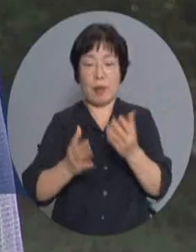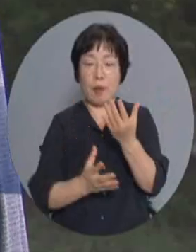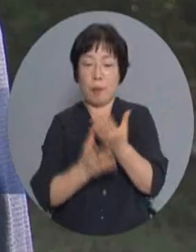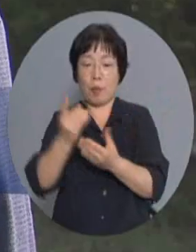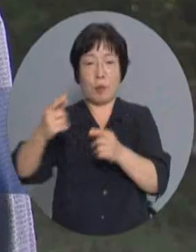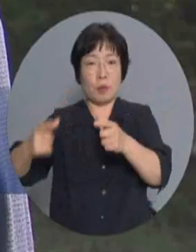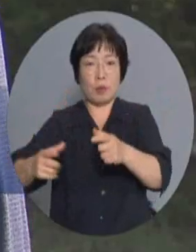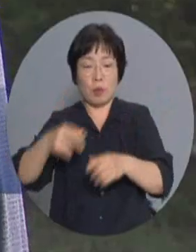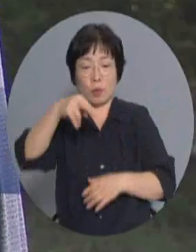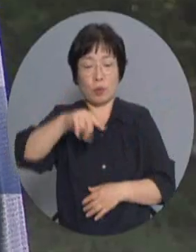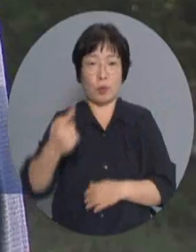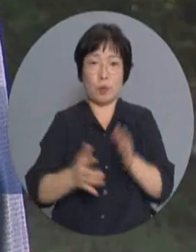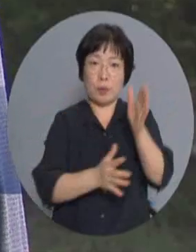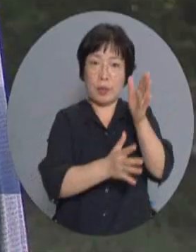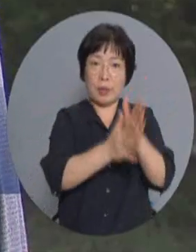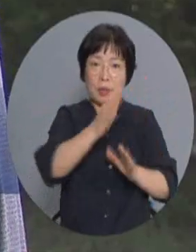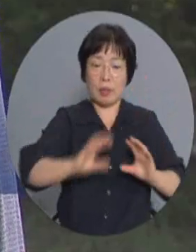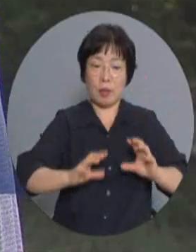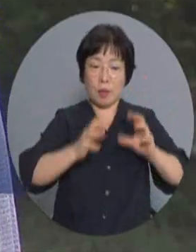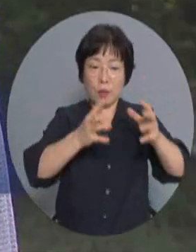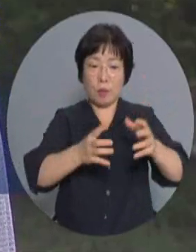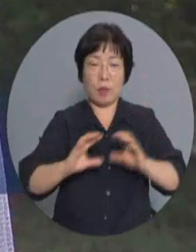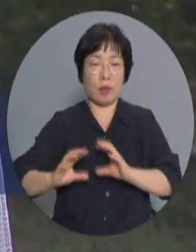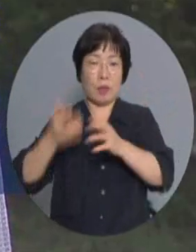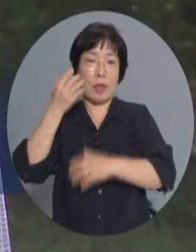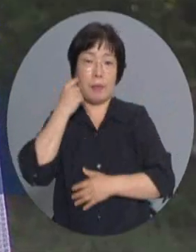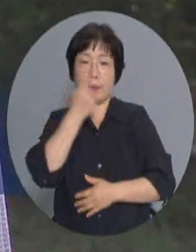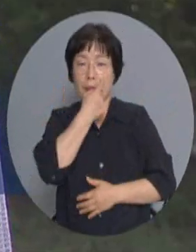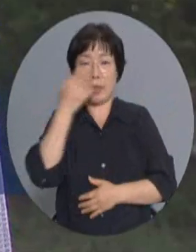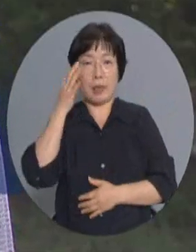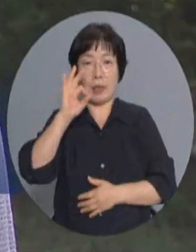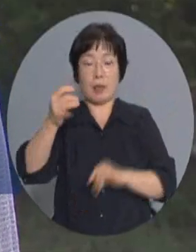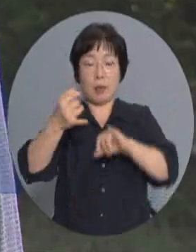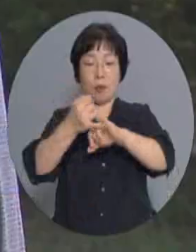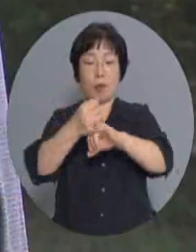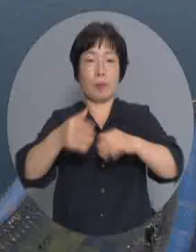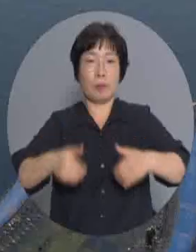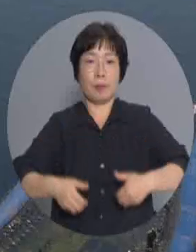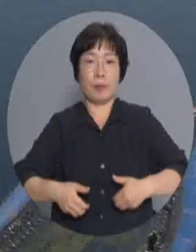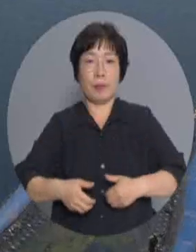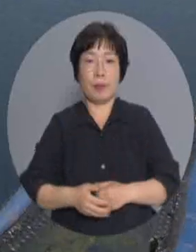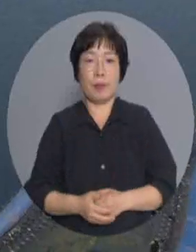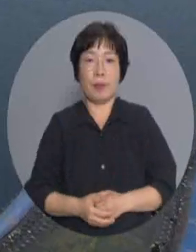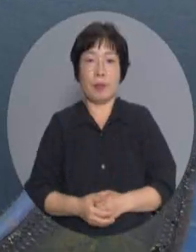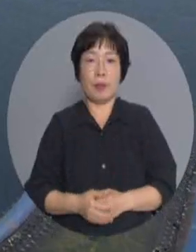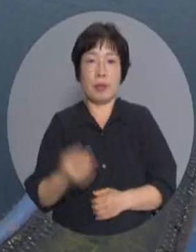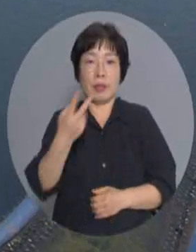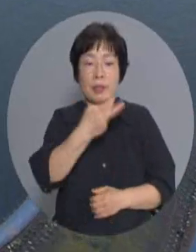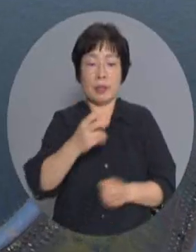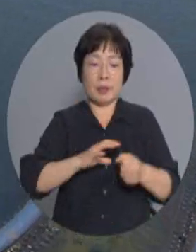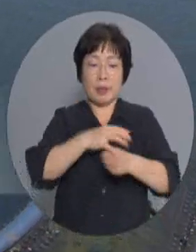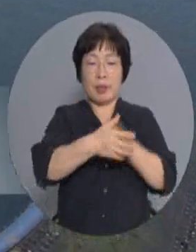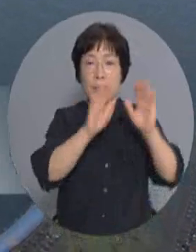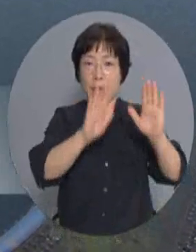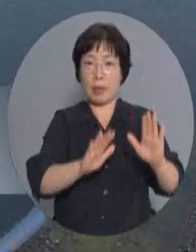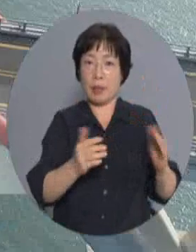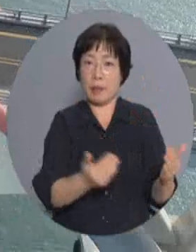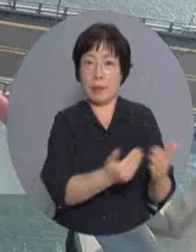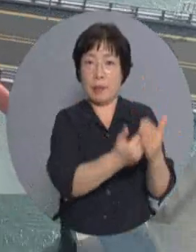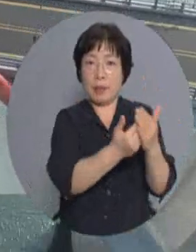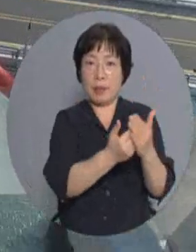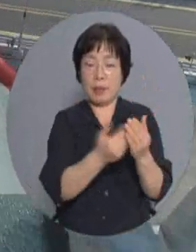국제회의복합지구, 수도도시를 국가나 국제 인증을 받는 것이 최우선적으로. 2012년 엑스포